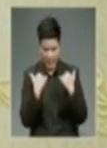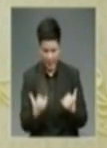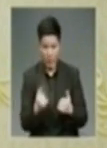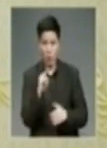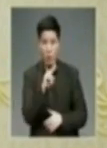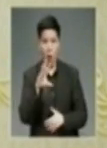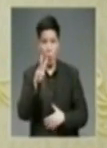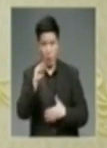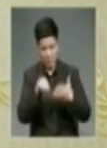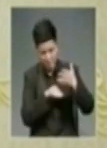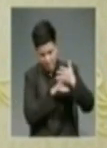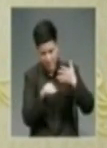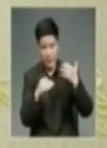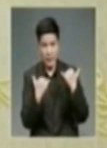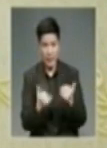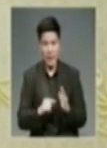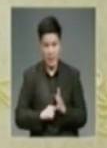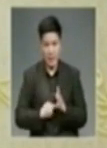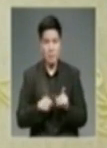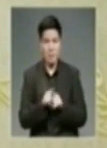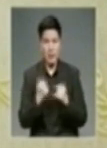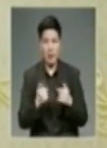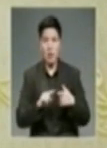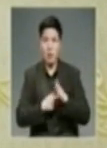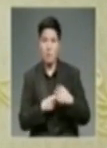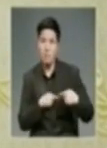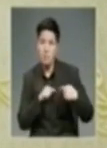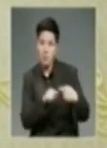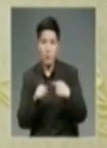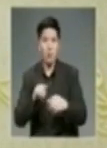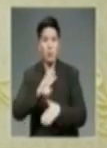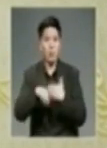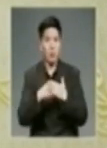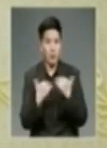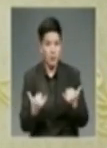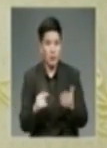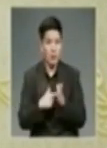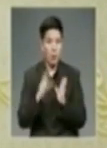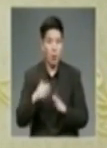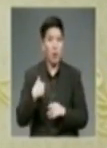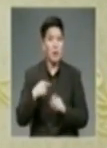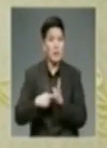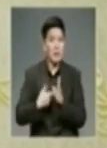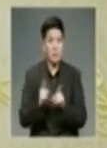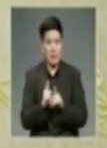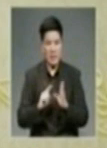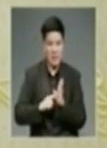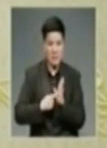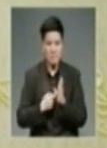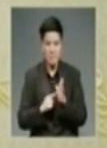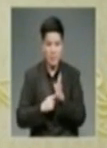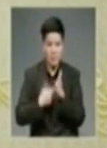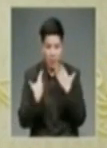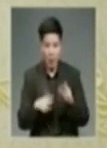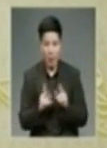วันนี้ก็เริ่มเหมือนเวทีมวยแล้วนะครับนักมวยขึ้นเวทีมาแล้วนะปีกลองก็เริ่มเชิดแล้วก